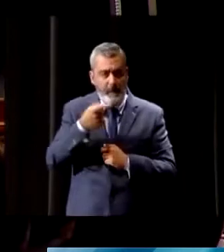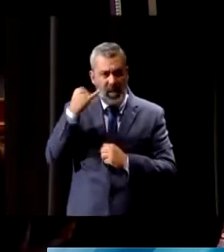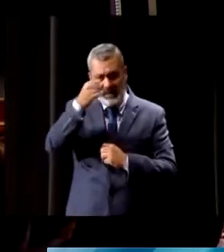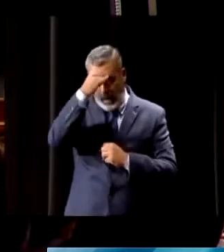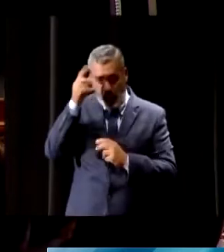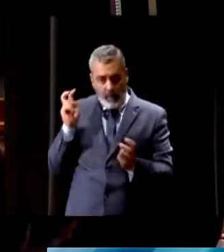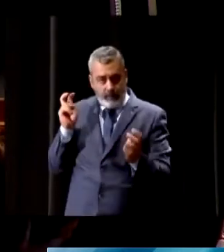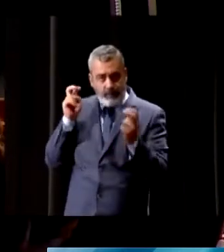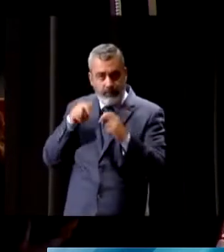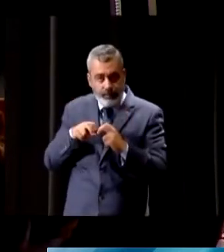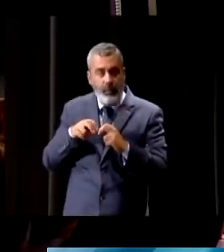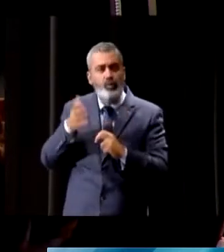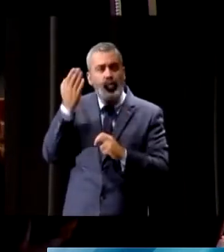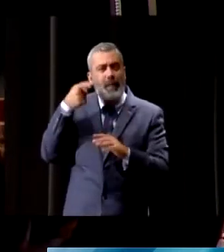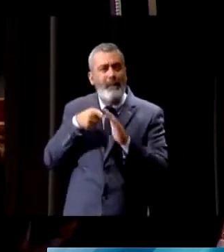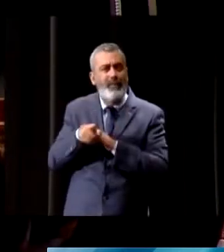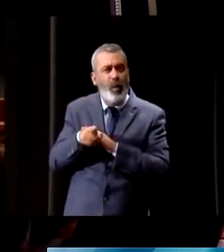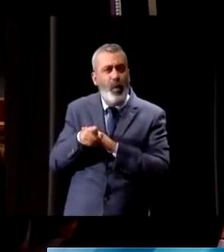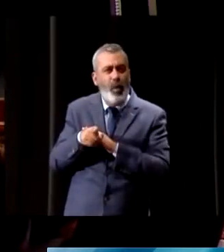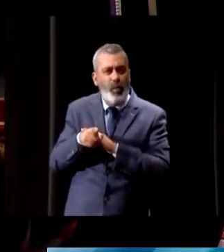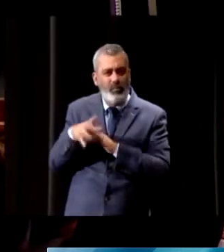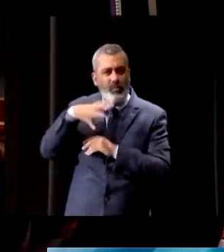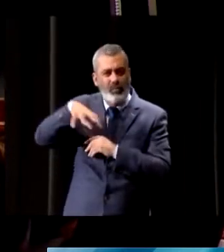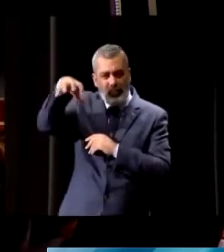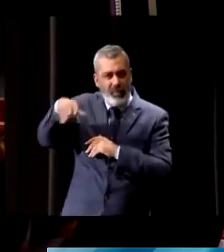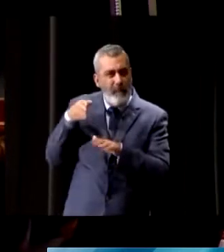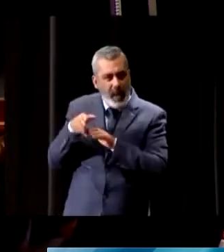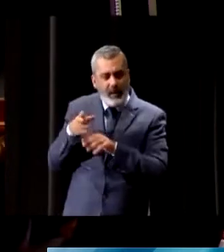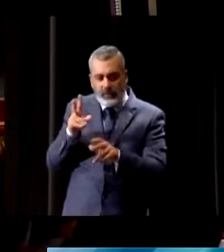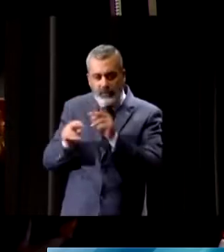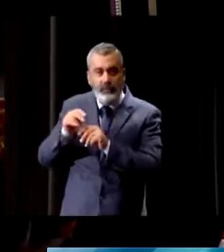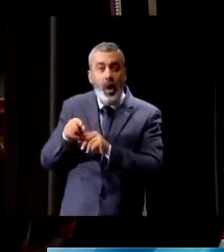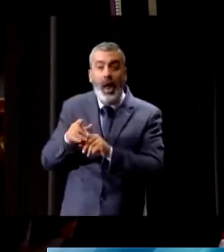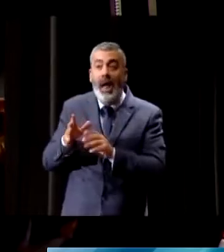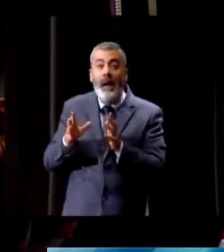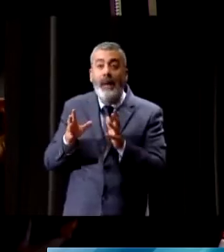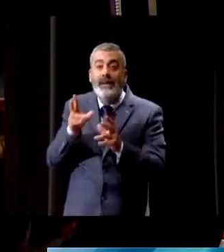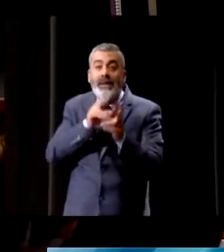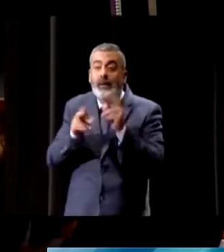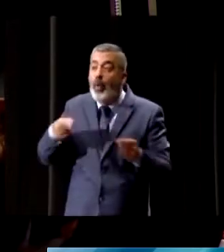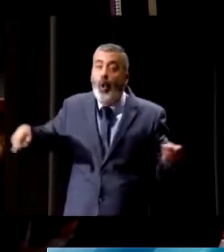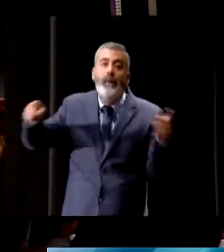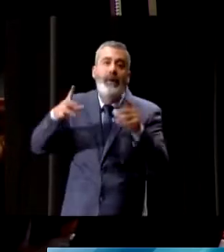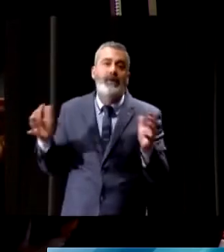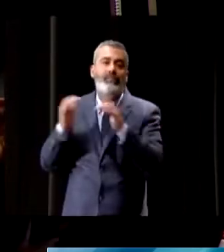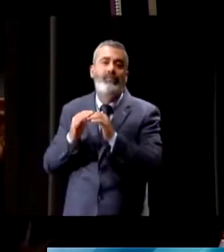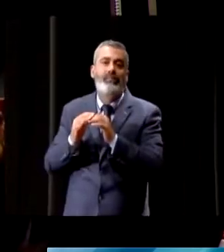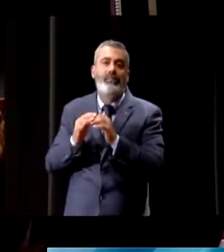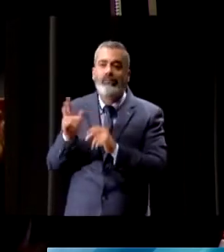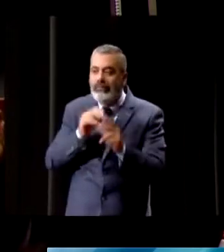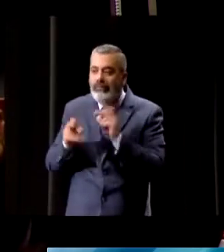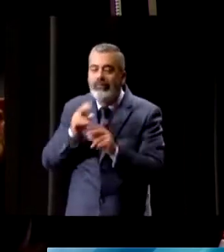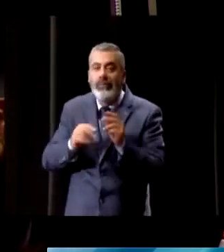φορά στο μετρό, στις εγκαταστάσεις του μετρό, για να συχνοτιστούμε. Έτσι ώστε να περιορίσουμε όσο είναι